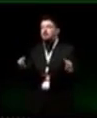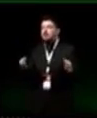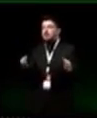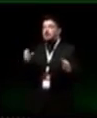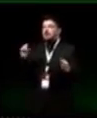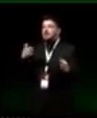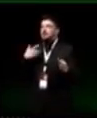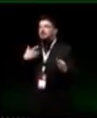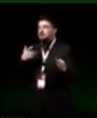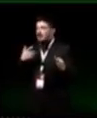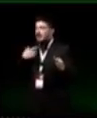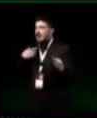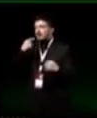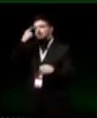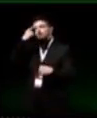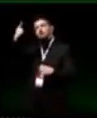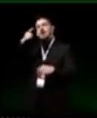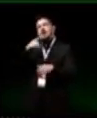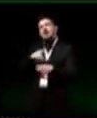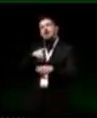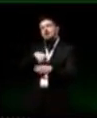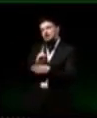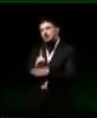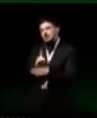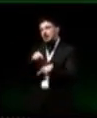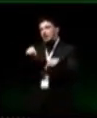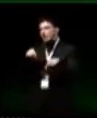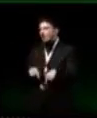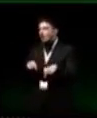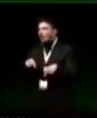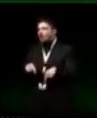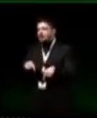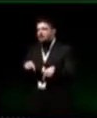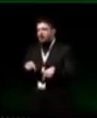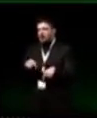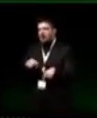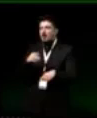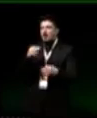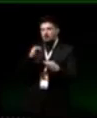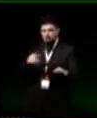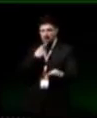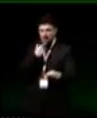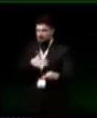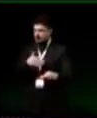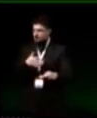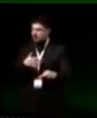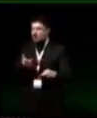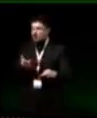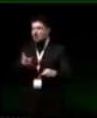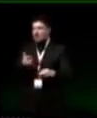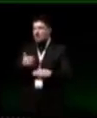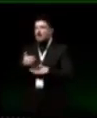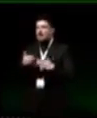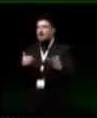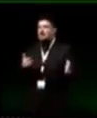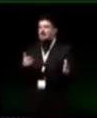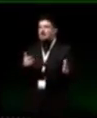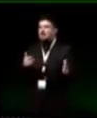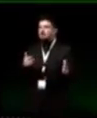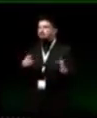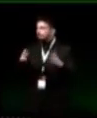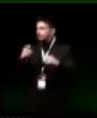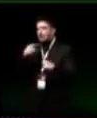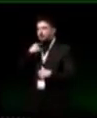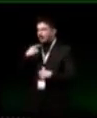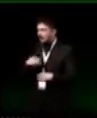stata l'intuizione del Partito Democratico 10 anni fa, oggi, lo ha detto perfettamente Paolo, la sinistra italiana sarebbe irrilevante.